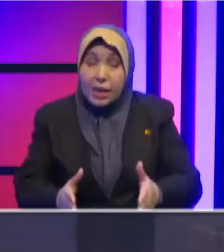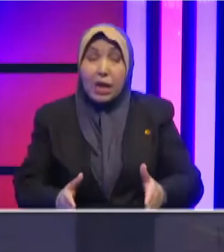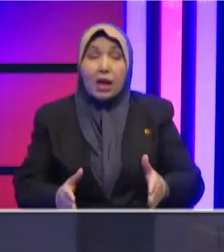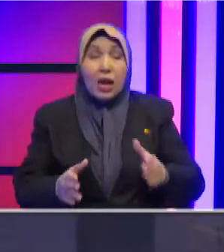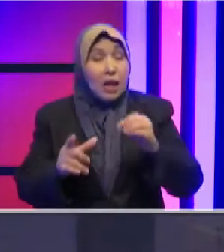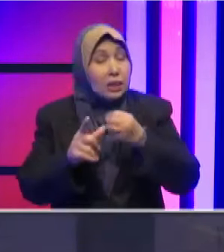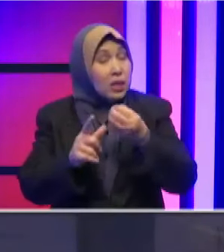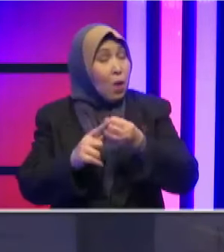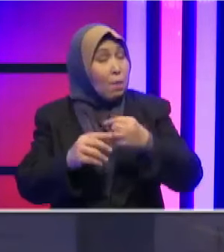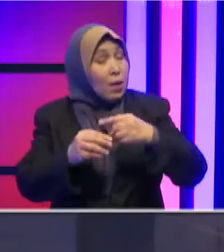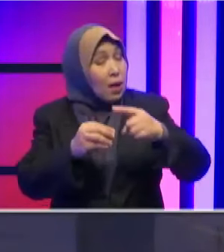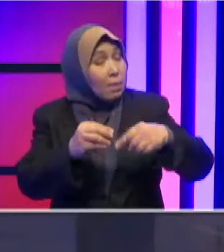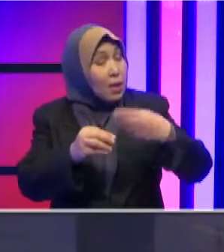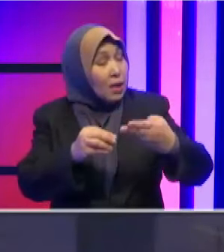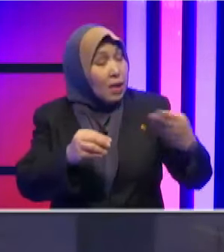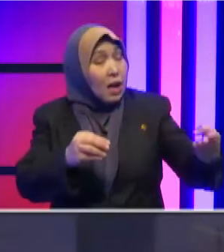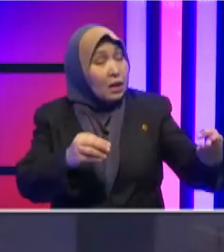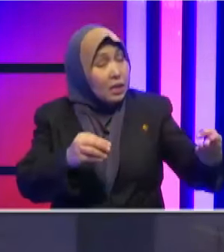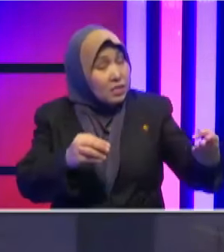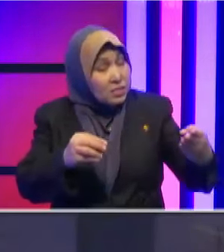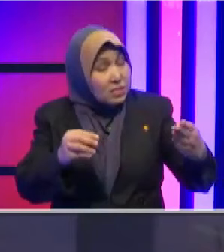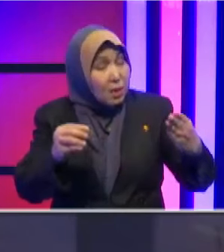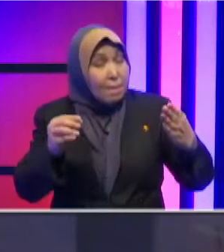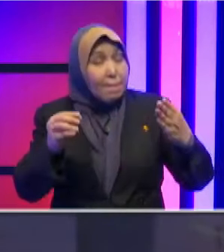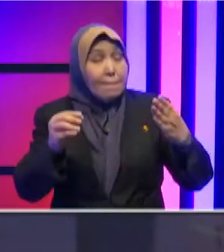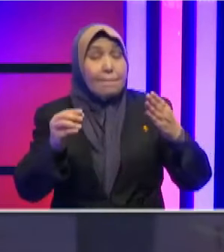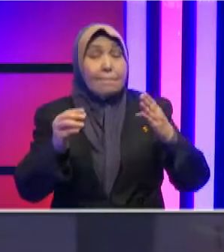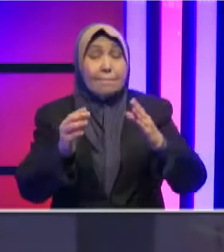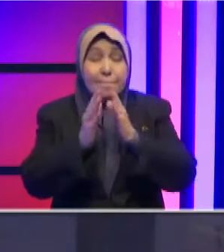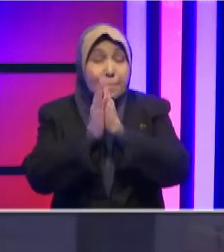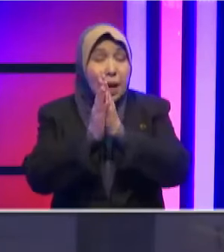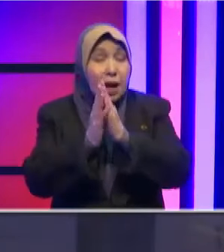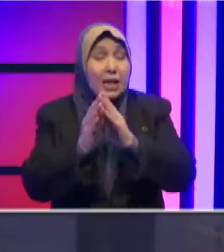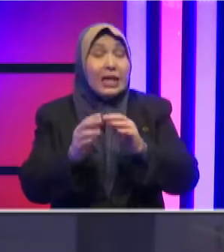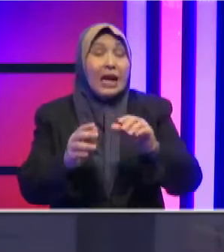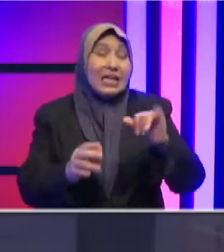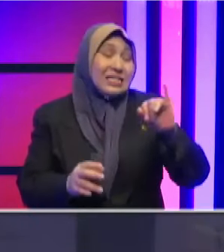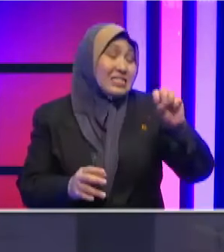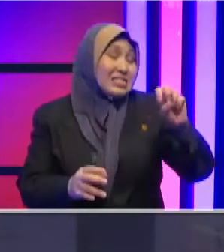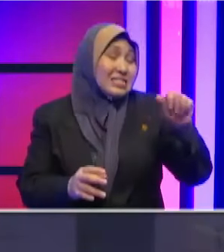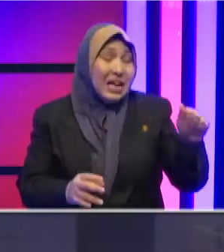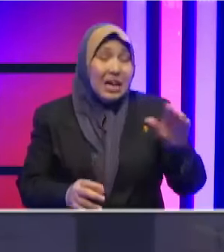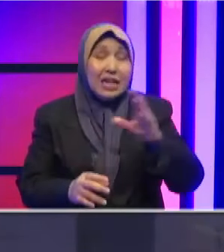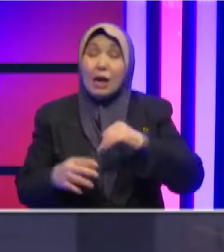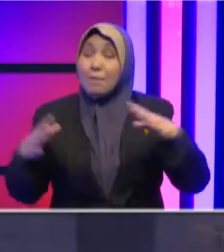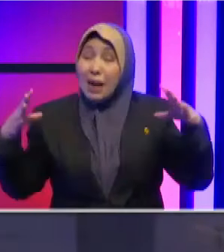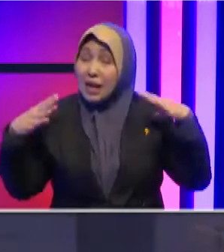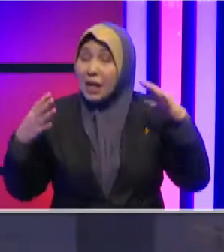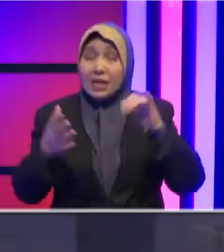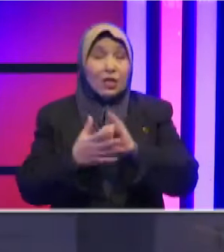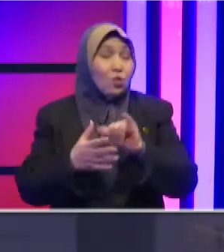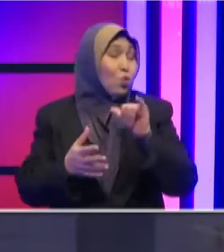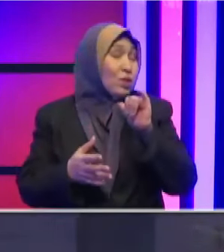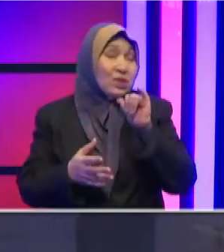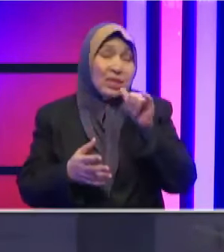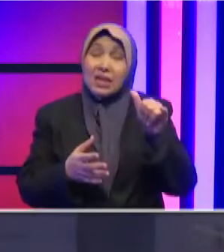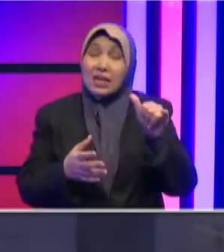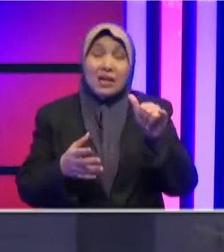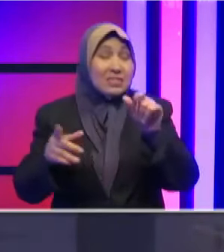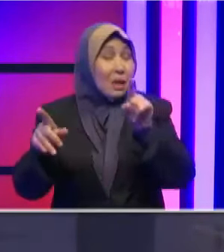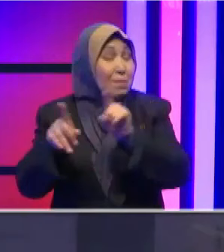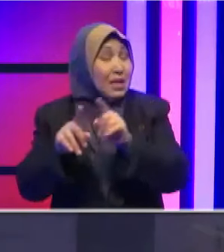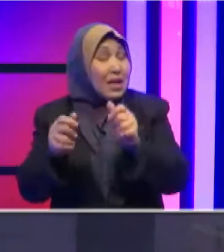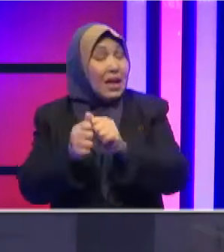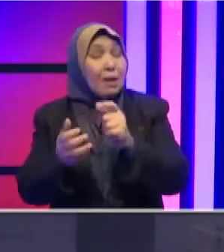ataupun benda-benda yang disembah oleh mereka terutama nabi Aisyah dan usai dan Malaikat itu tidak menyukai atau yang mereka